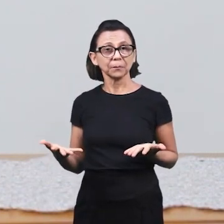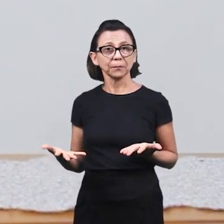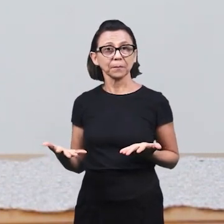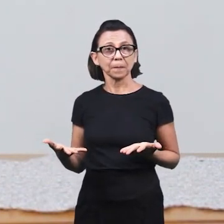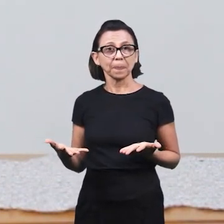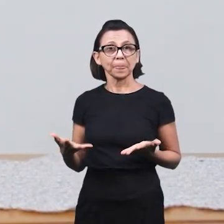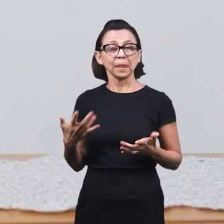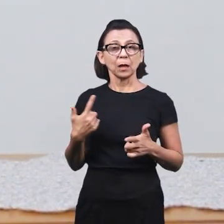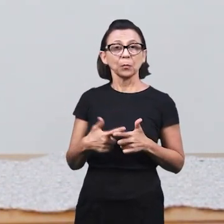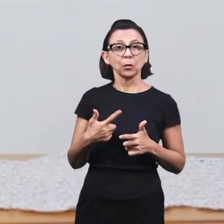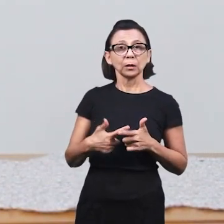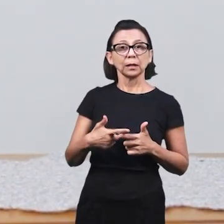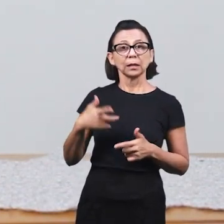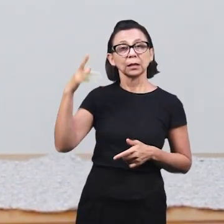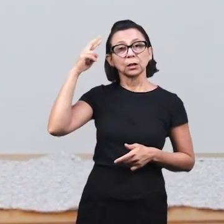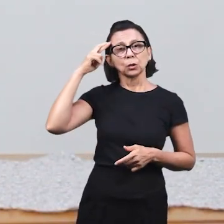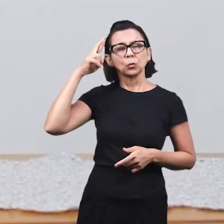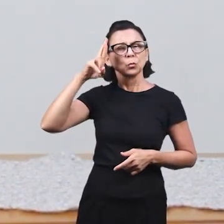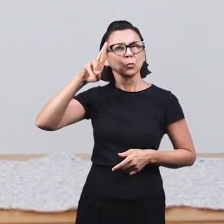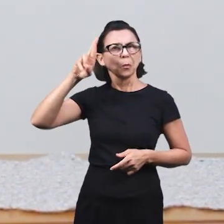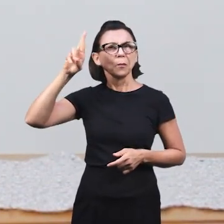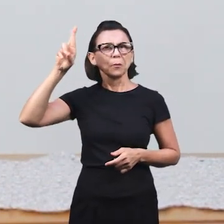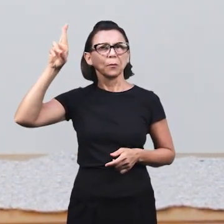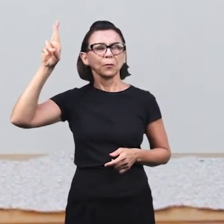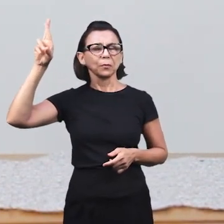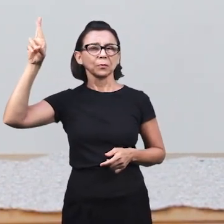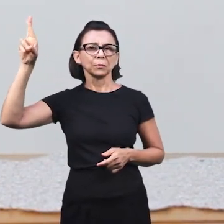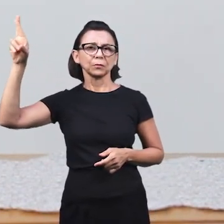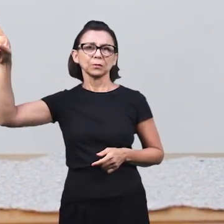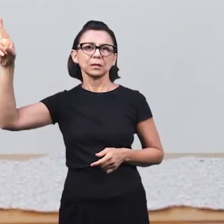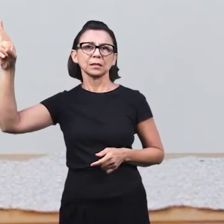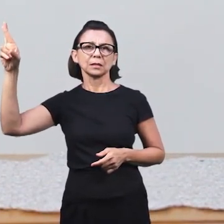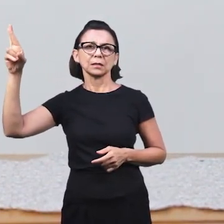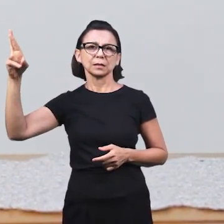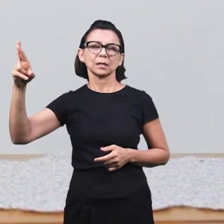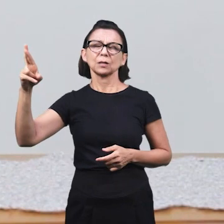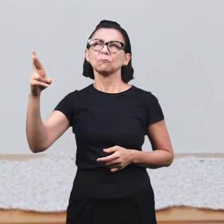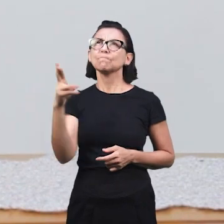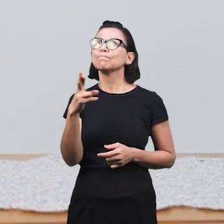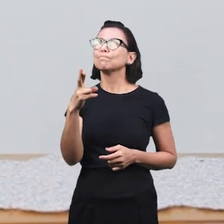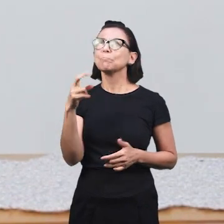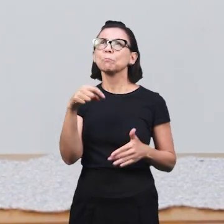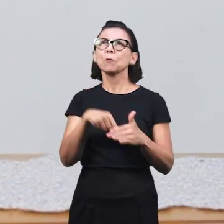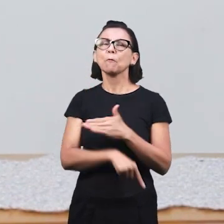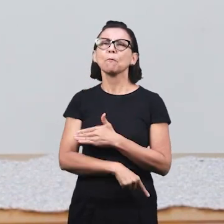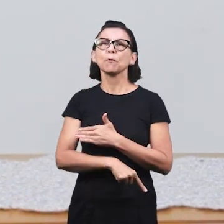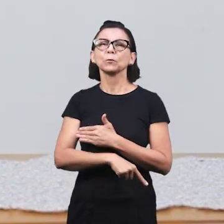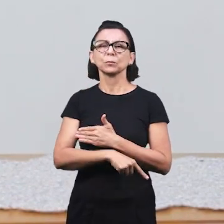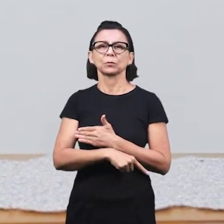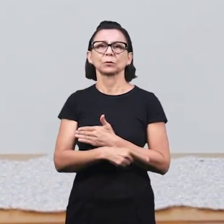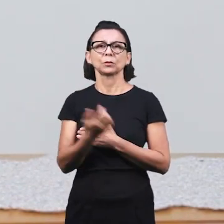Его заботы, Его силы, Его любви, излияние Его благодати.